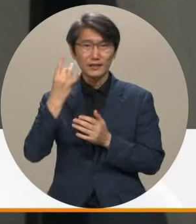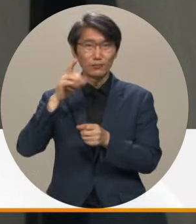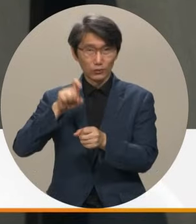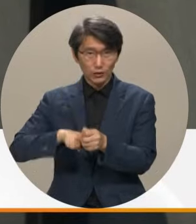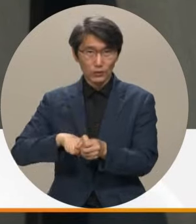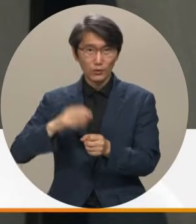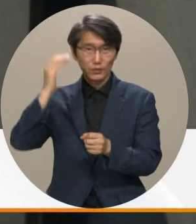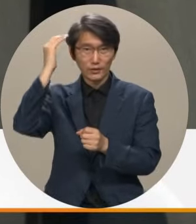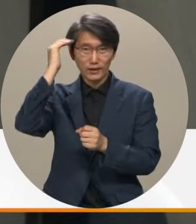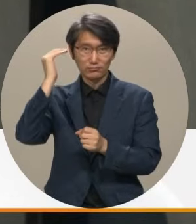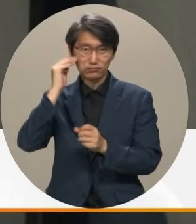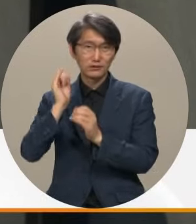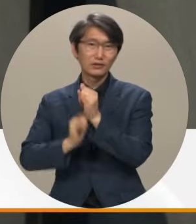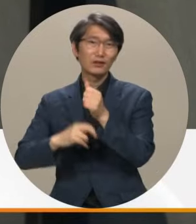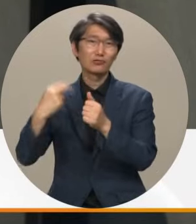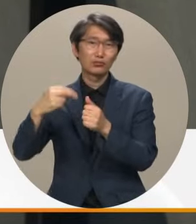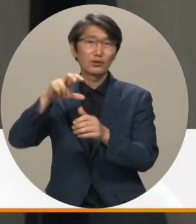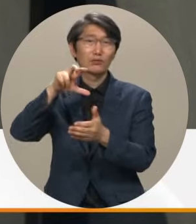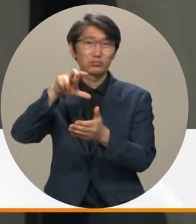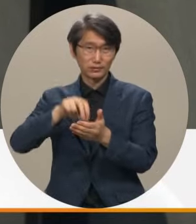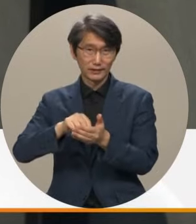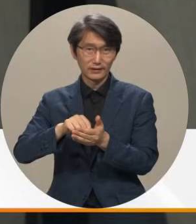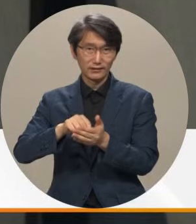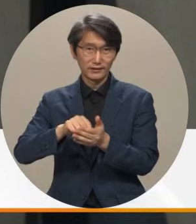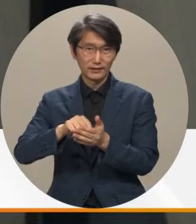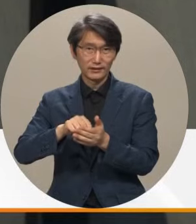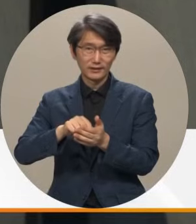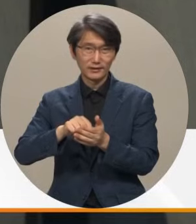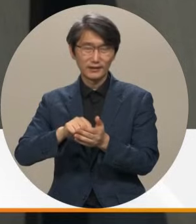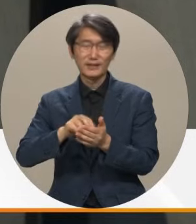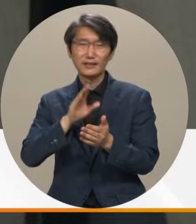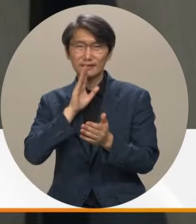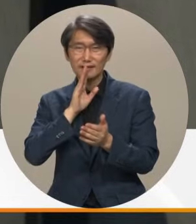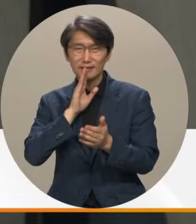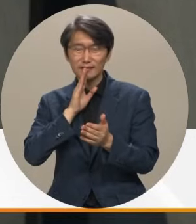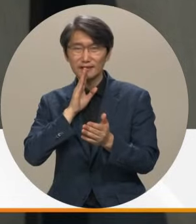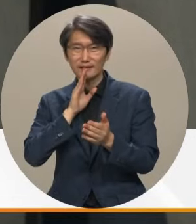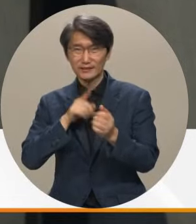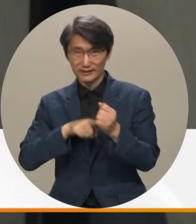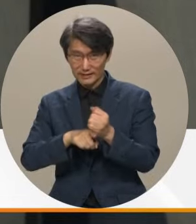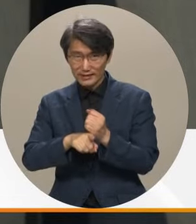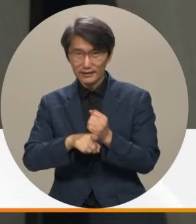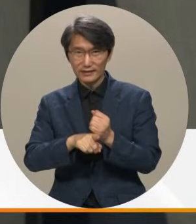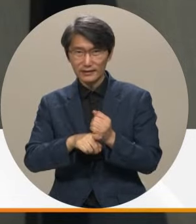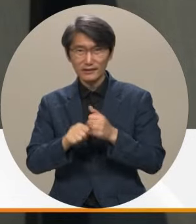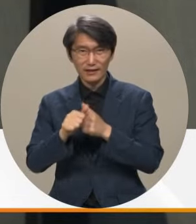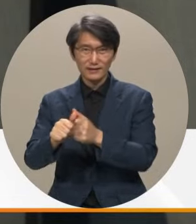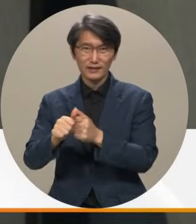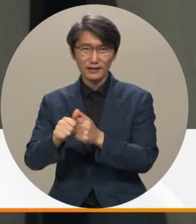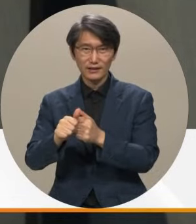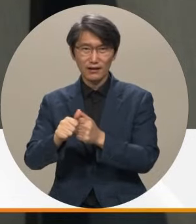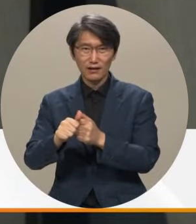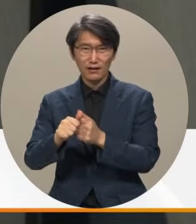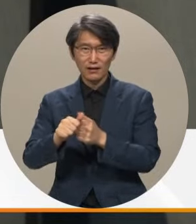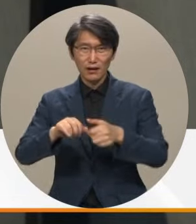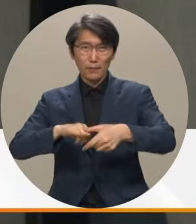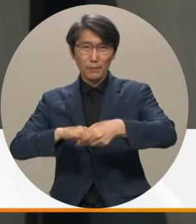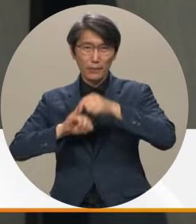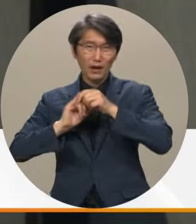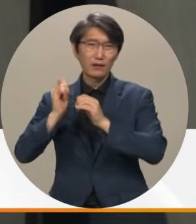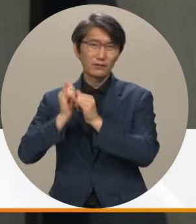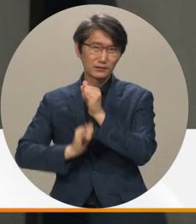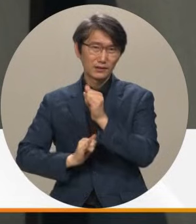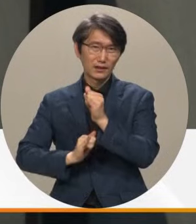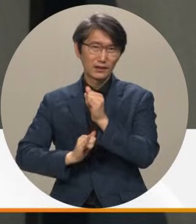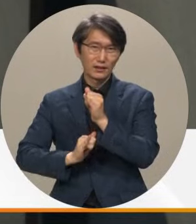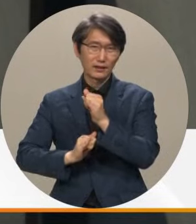기본적으로 우리나라 이 역사 교육의 문제는 절대로 진실의 기초를 해야지 왜곡된 역사관을 젊은이들에게